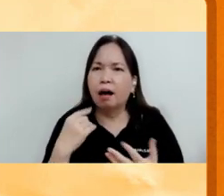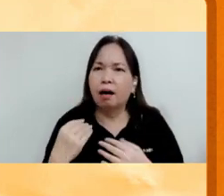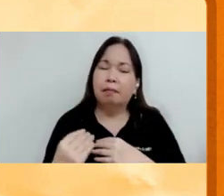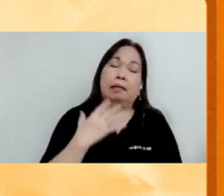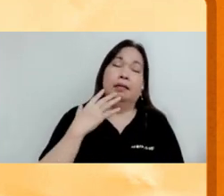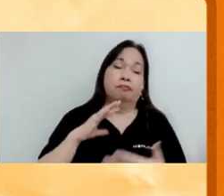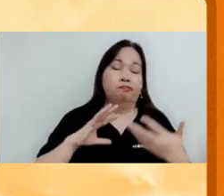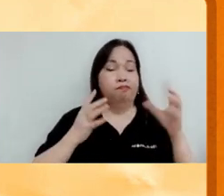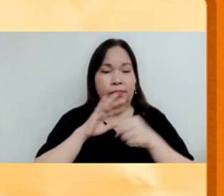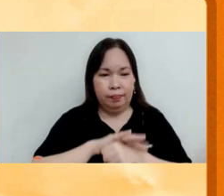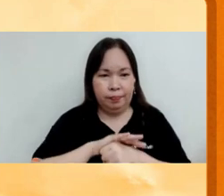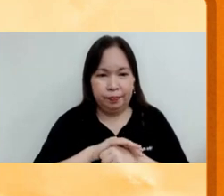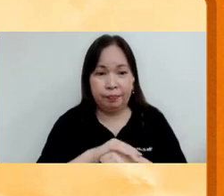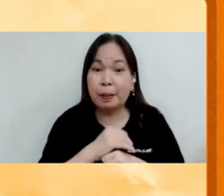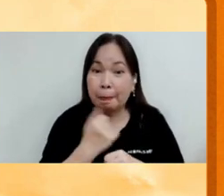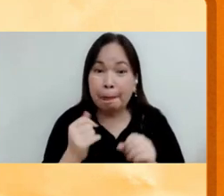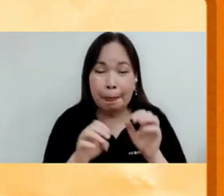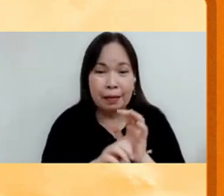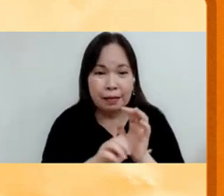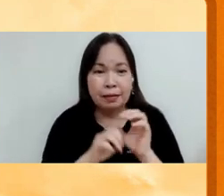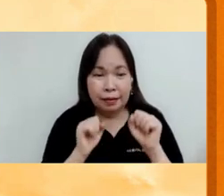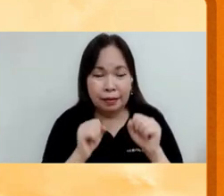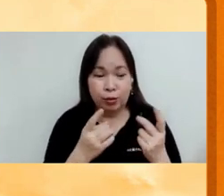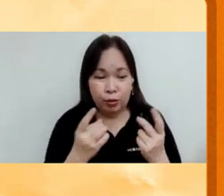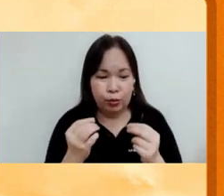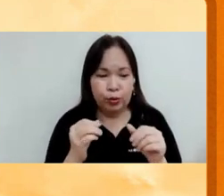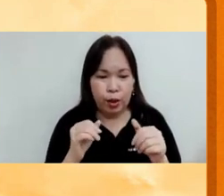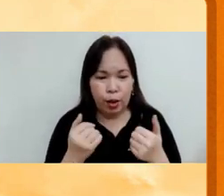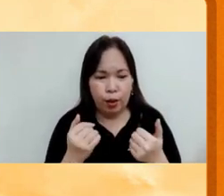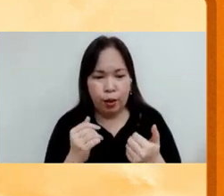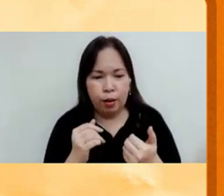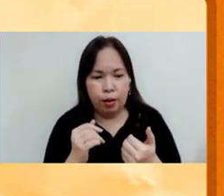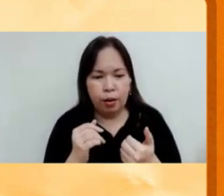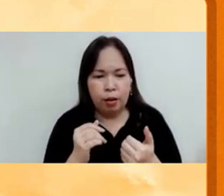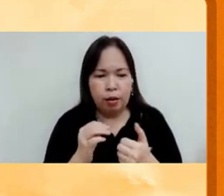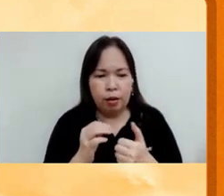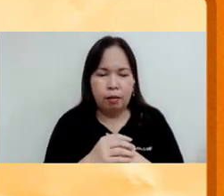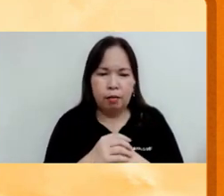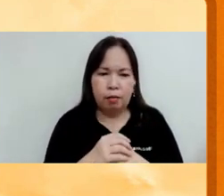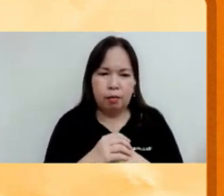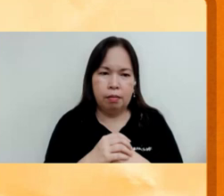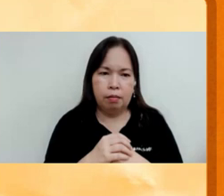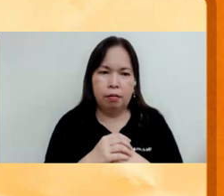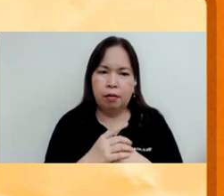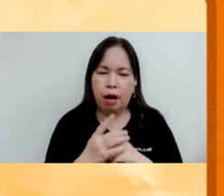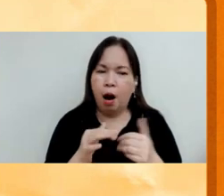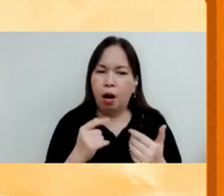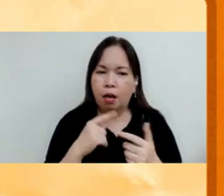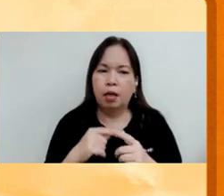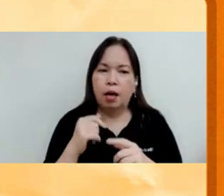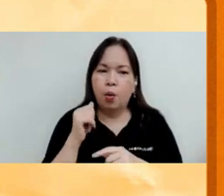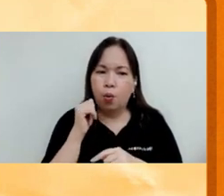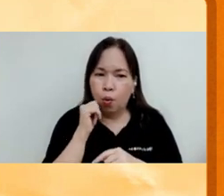Ito ay ilang halimbawa na pwede nating gawin para magpakatatag sa stress. Magkaroon ng routine o pang-araw-araw na